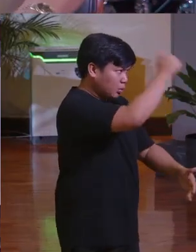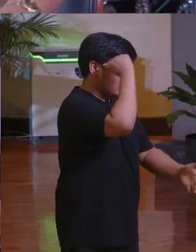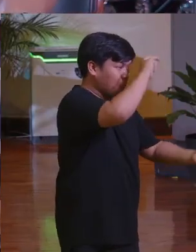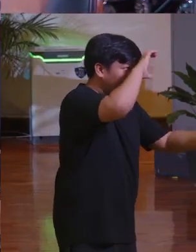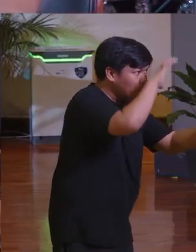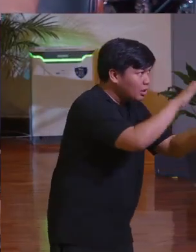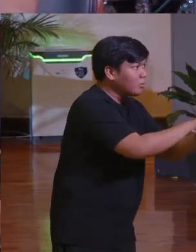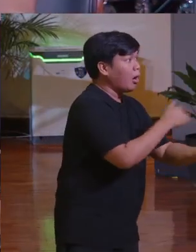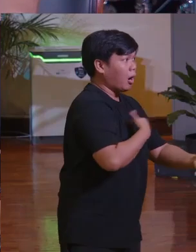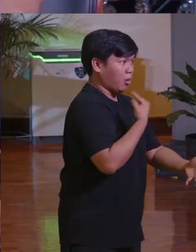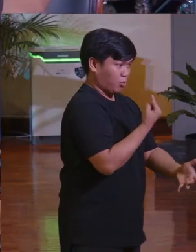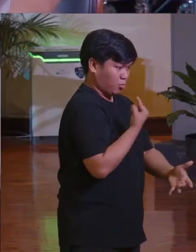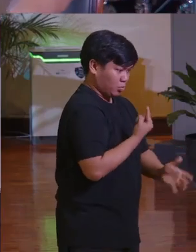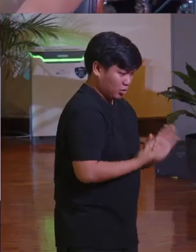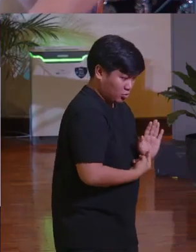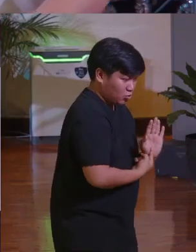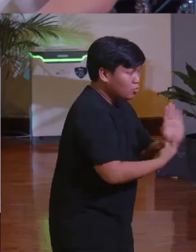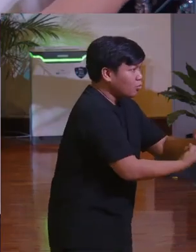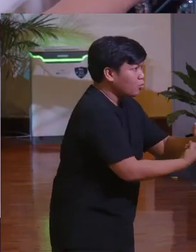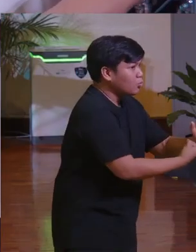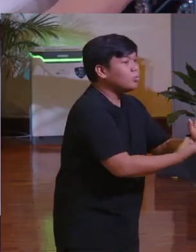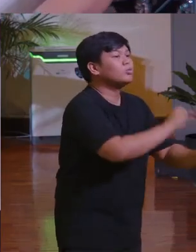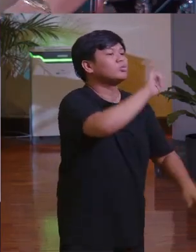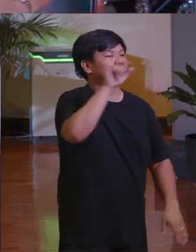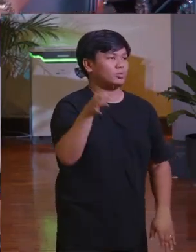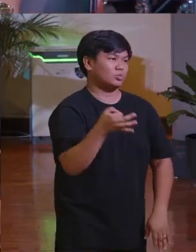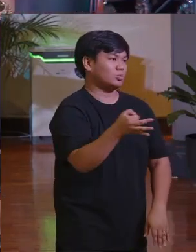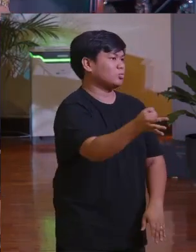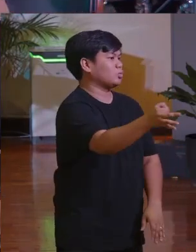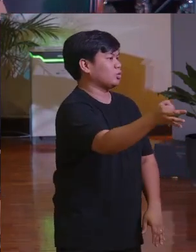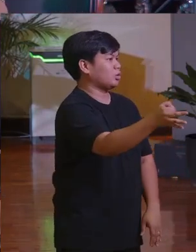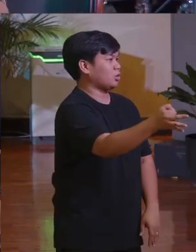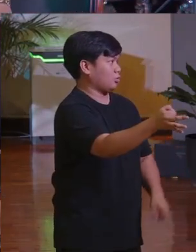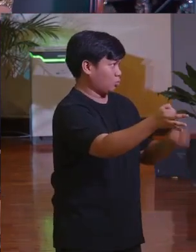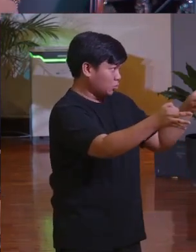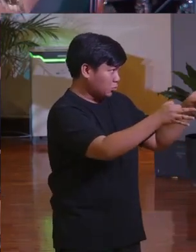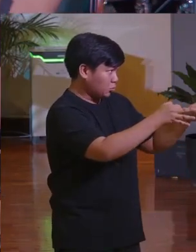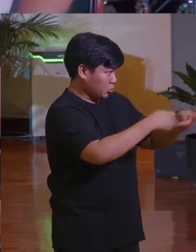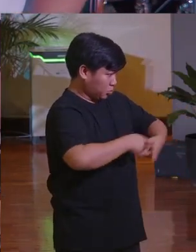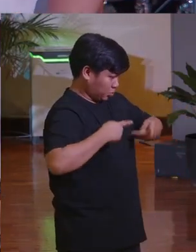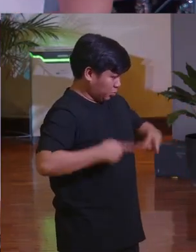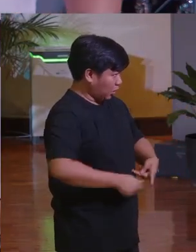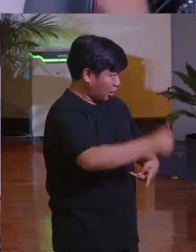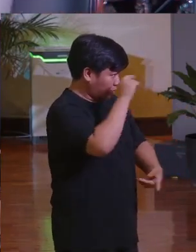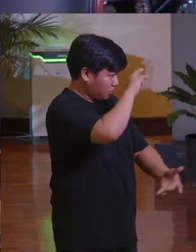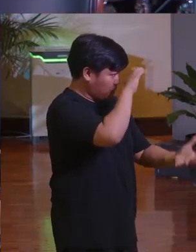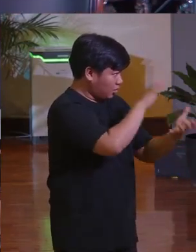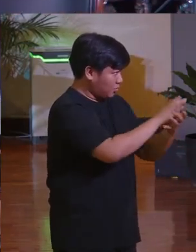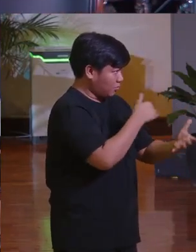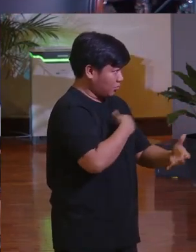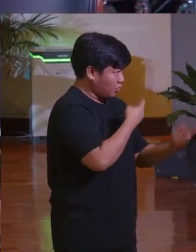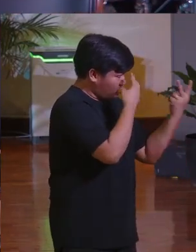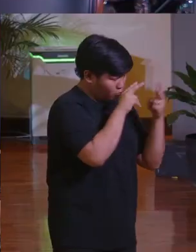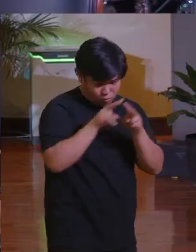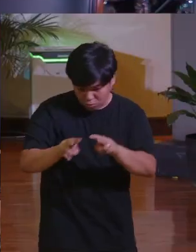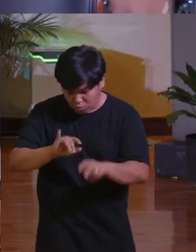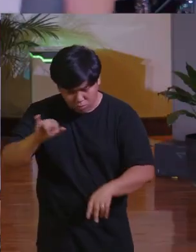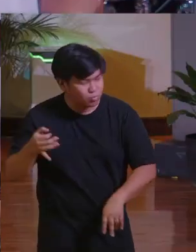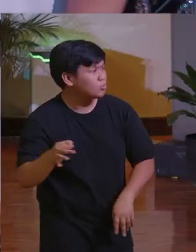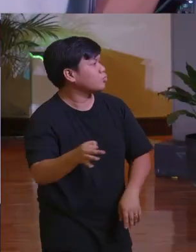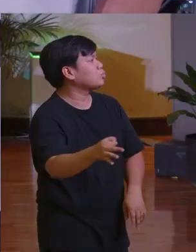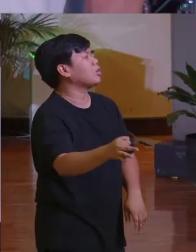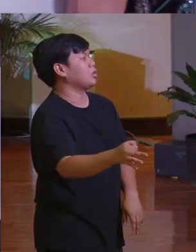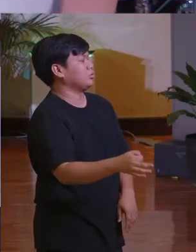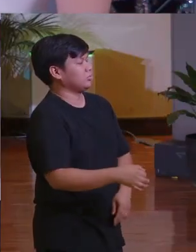Para siyang foreshadow, isang type, Old Testament type, ni Jesus,